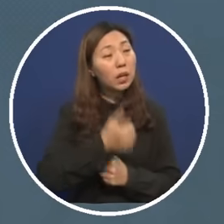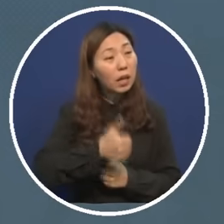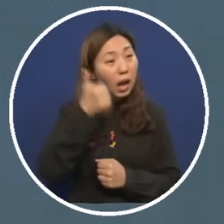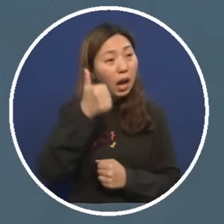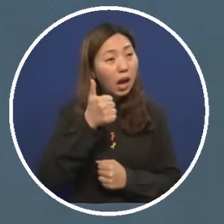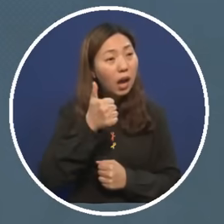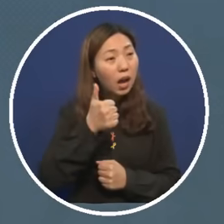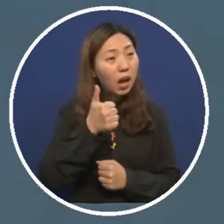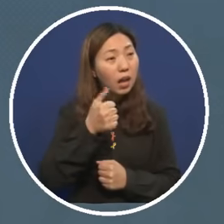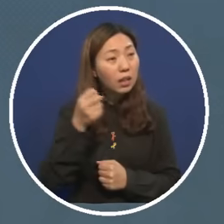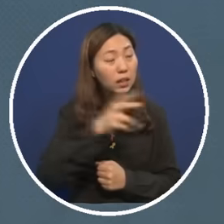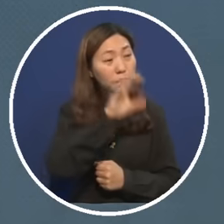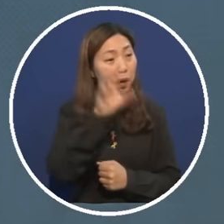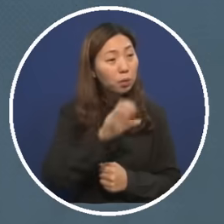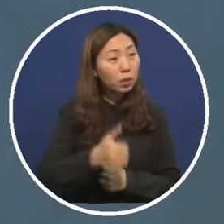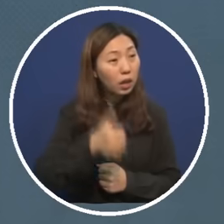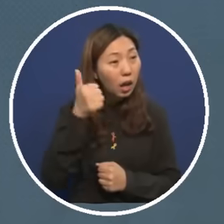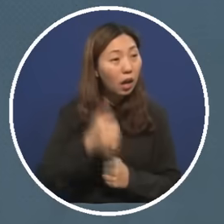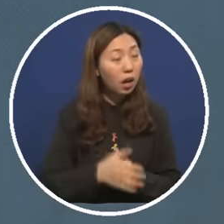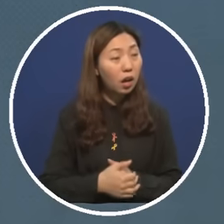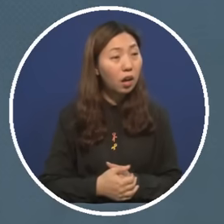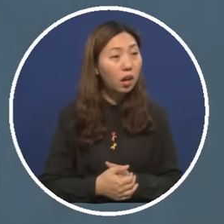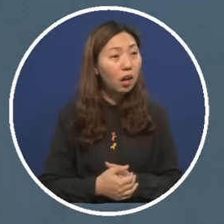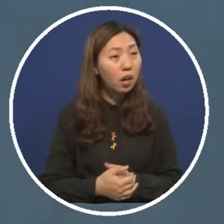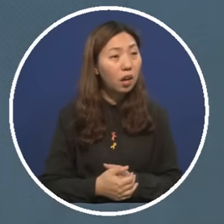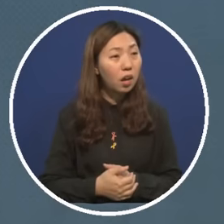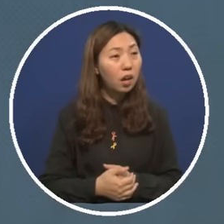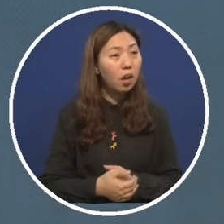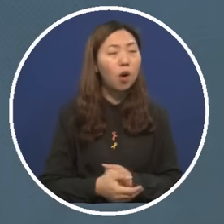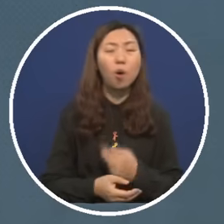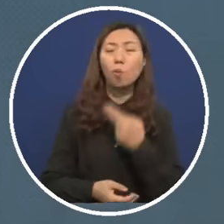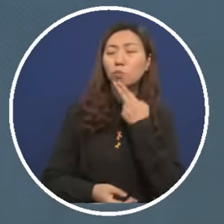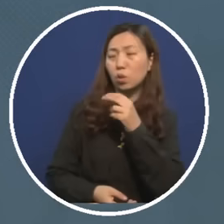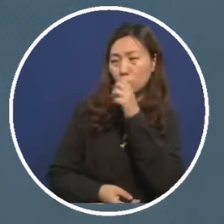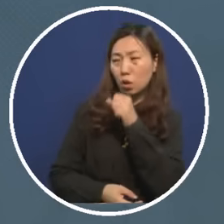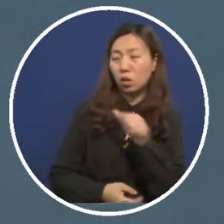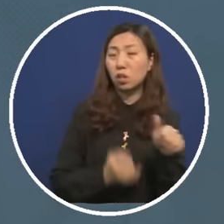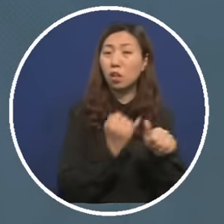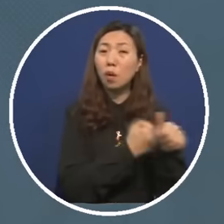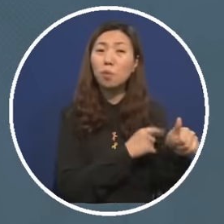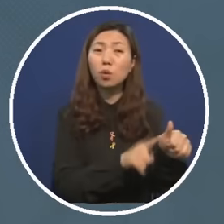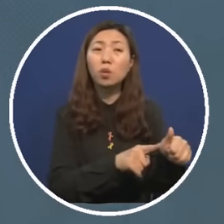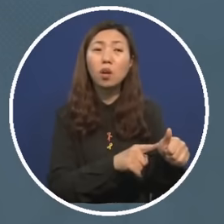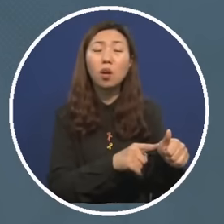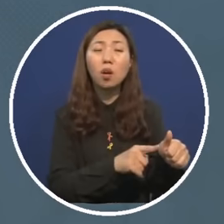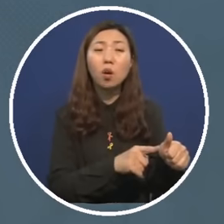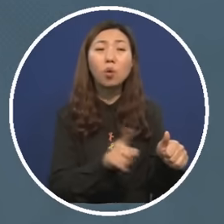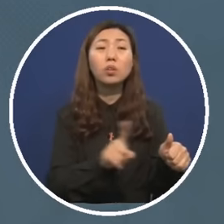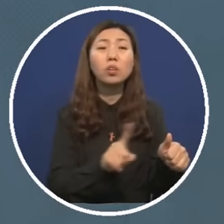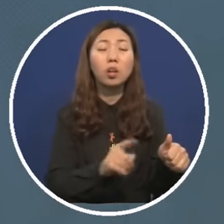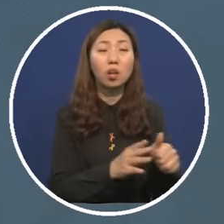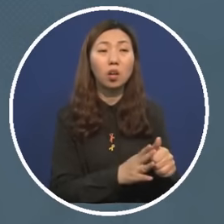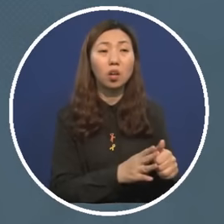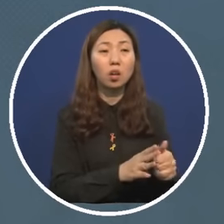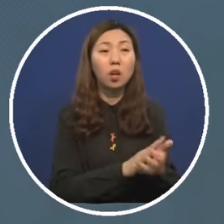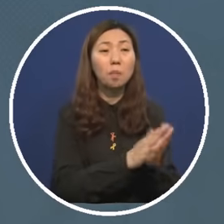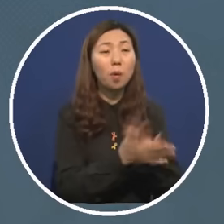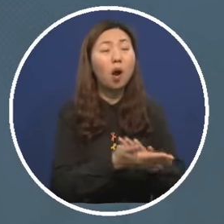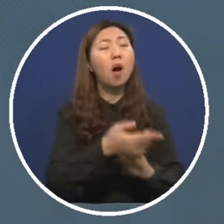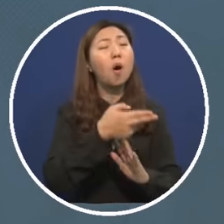낫죠. 근데 남편은 변한다 그랬어요? 안 변한다 그랬어요? 안 변한다고. 그러면 네. 안